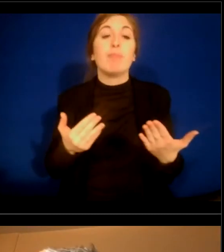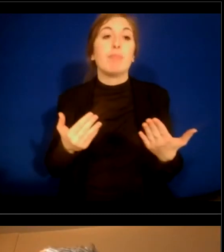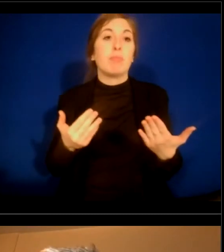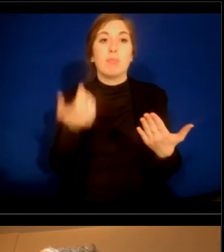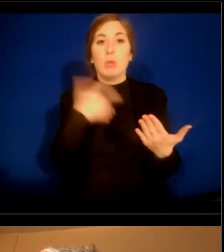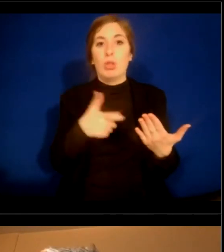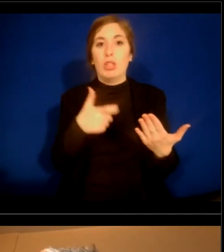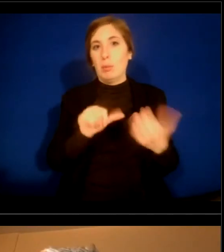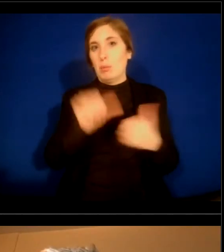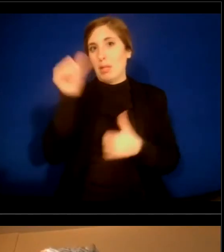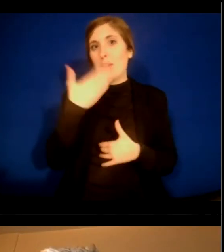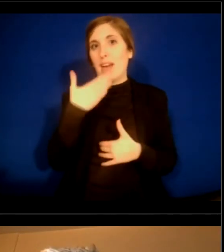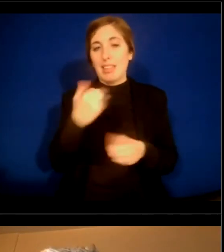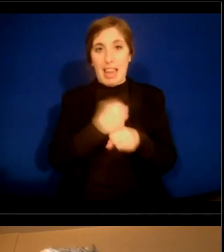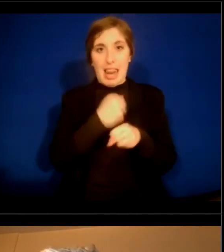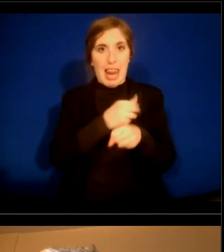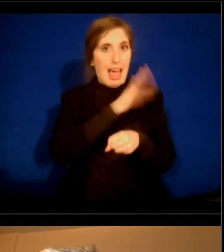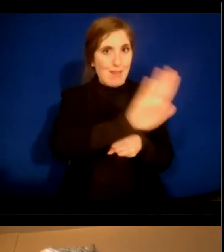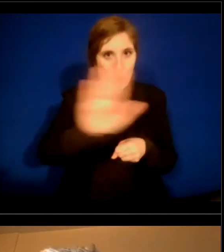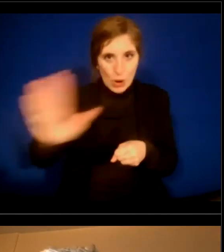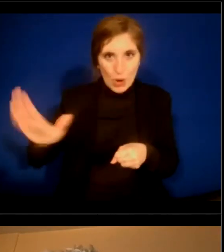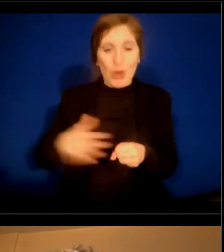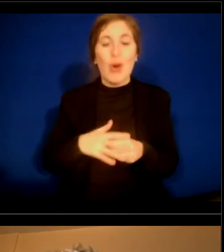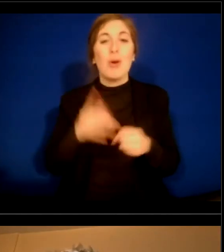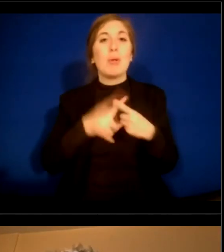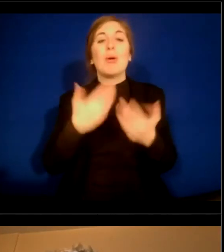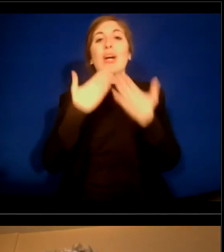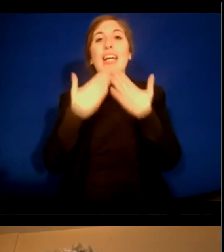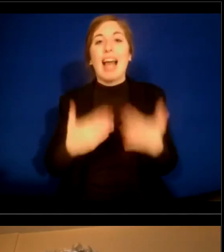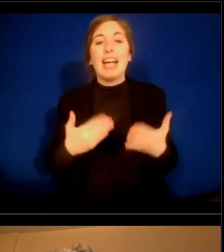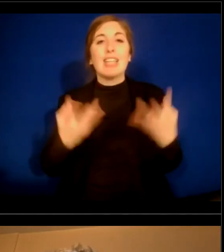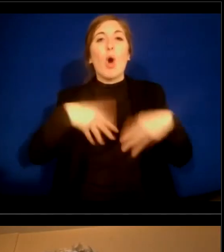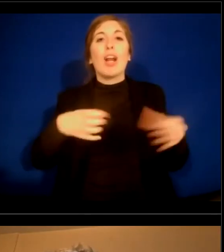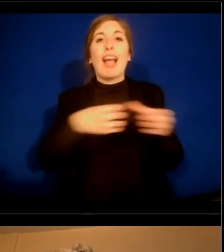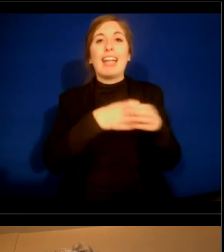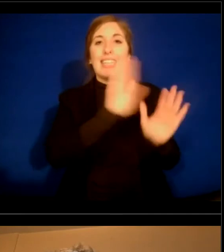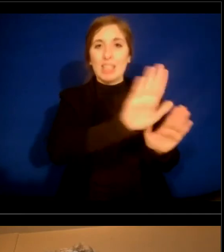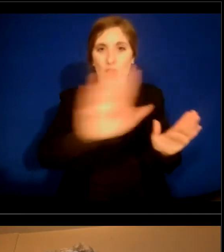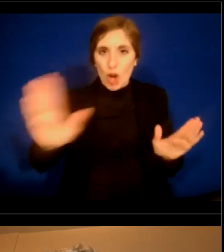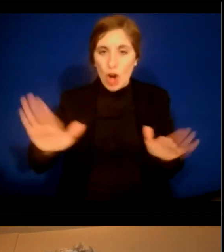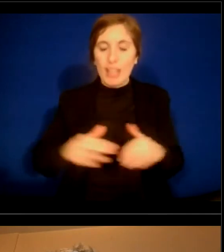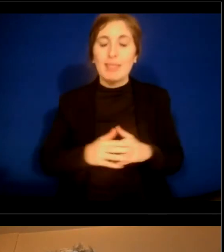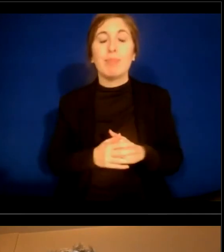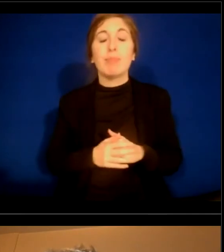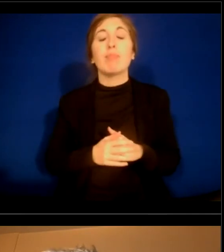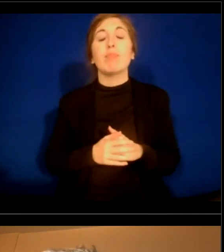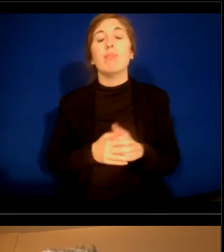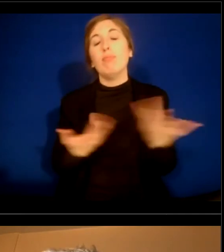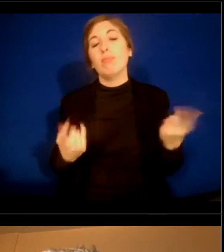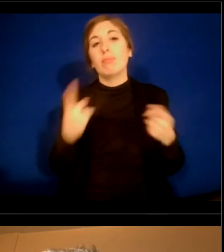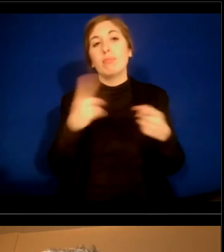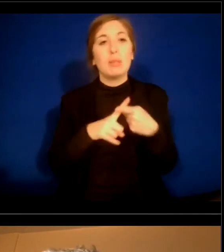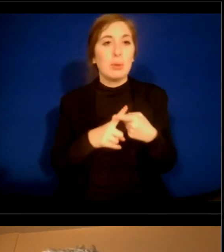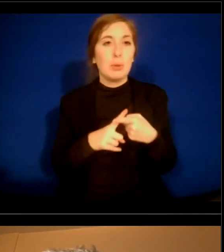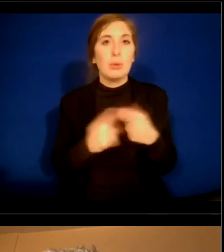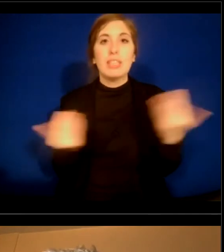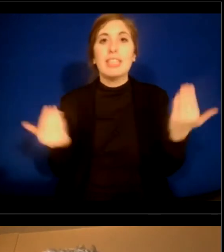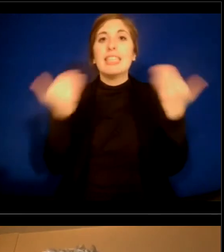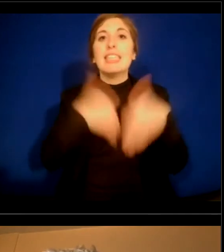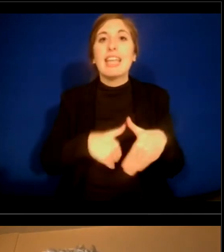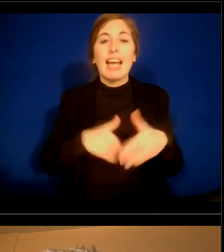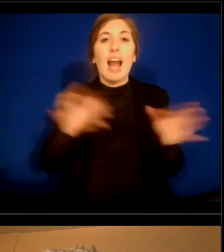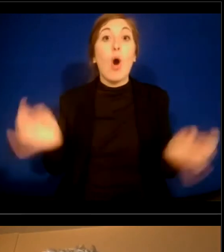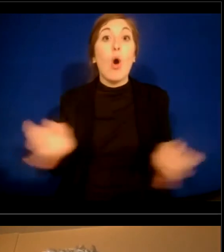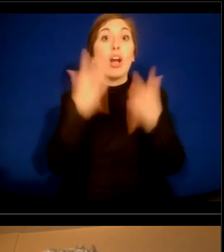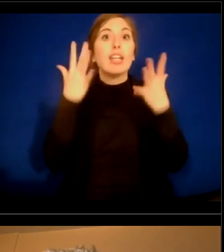se volete partecipare, e attraverso il sito web ufficiale di InterSOS trovate tutte le informazioni specifiche. Grazie. Grazie.